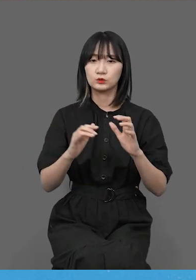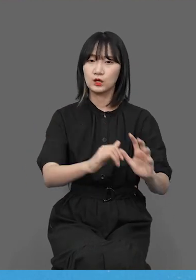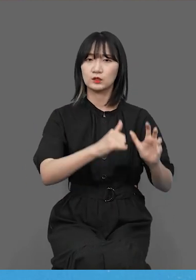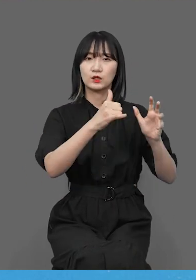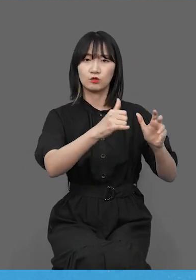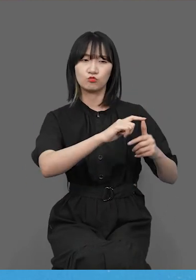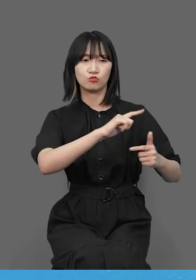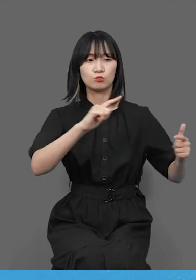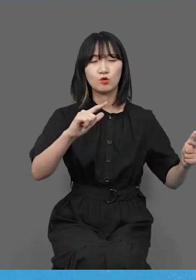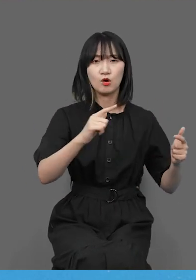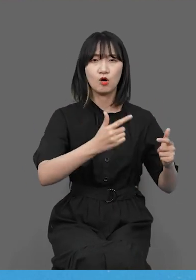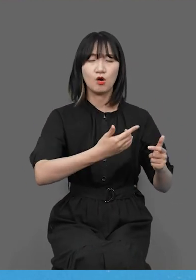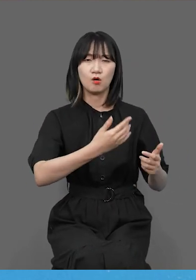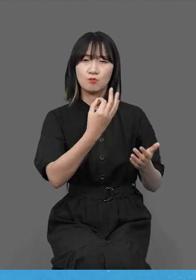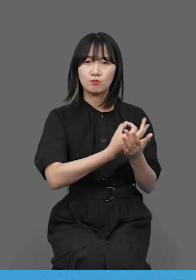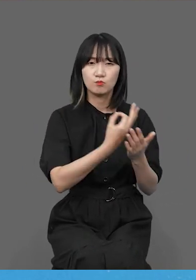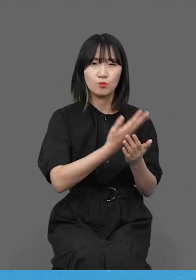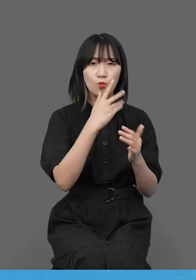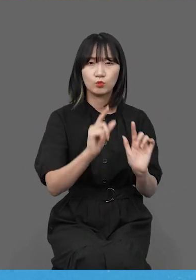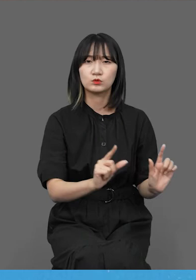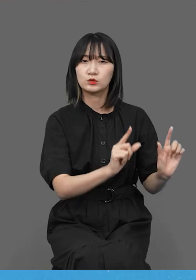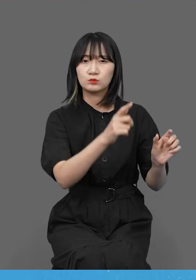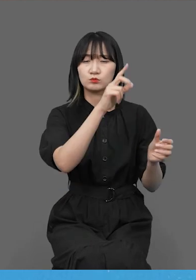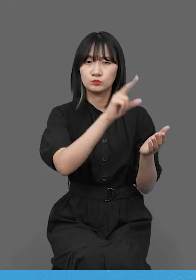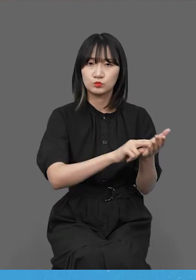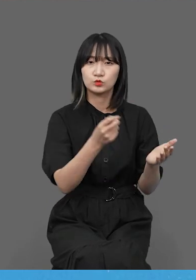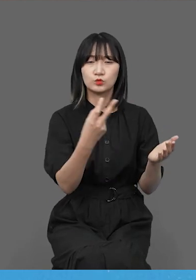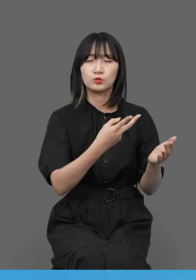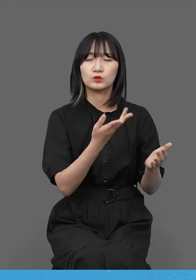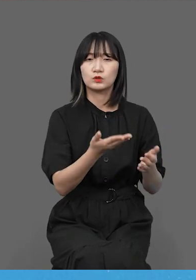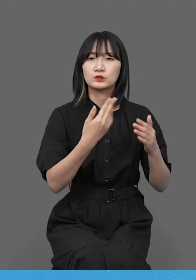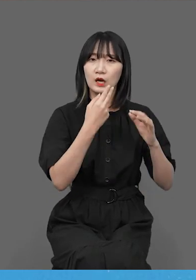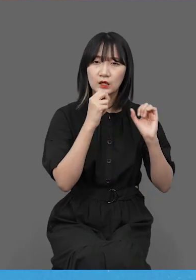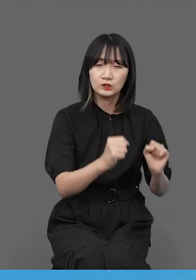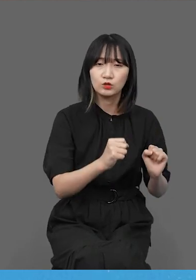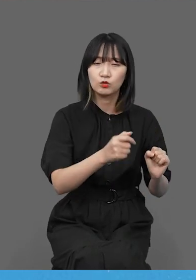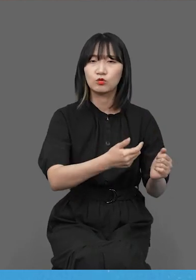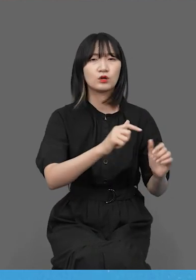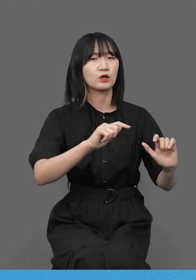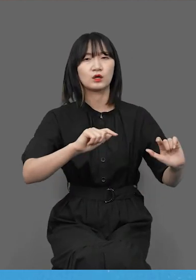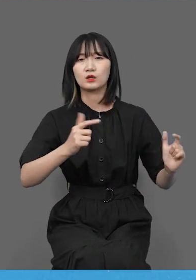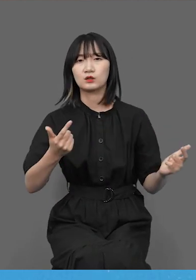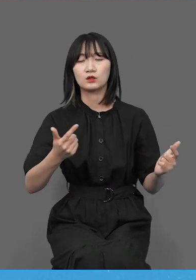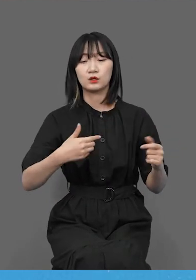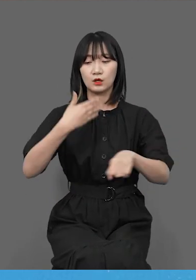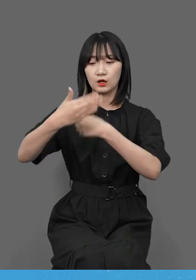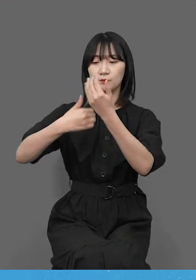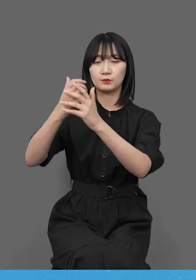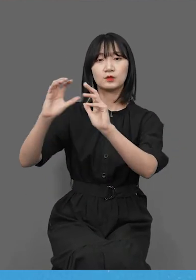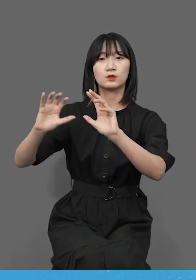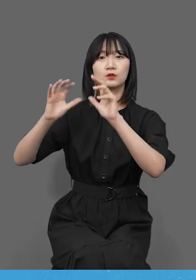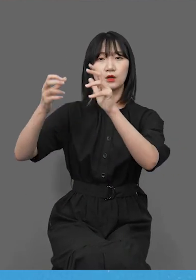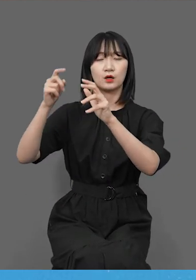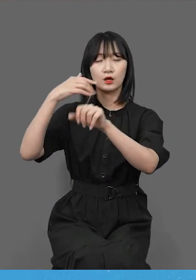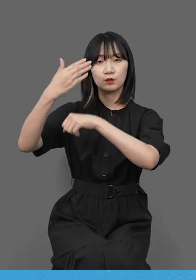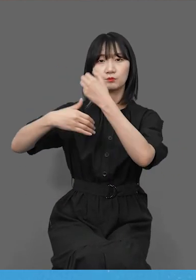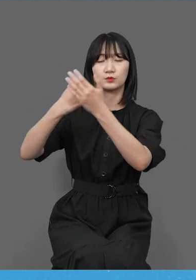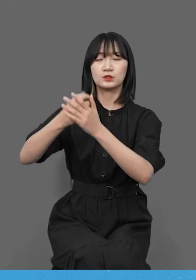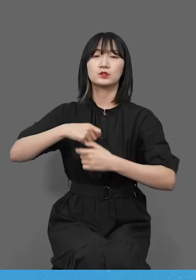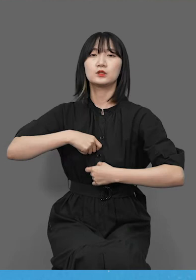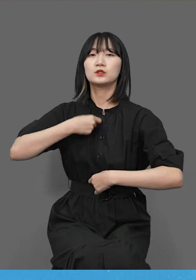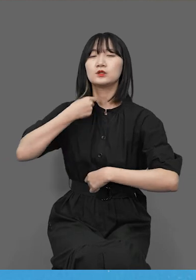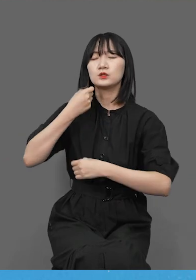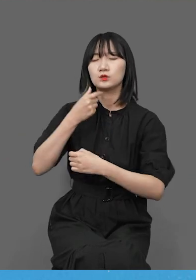출세와 먹고 사는 문제와 네가 살아남는 문제, 그것이 아니다. 하나님 나라와 그분의